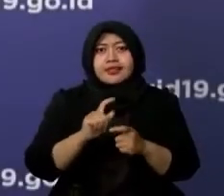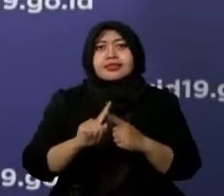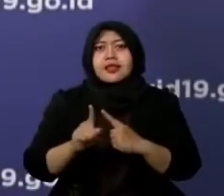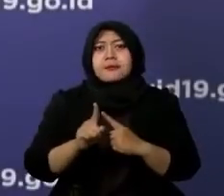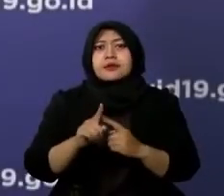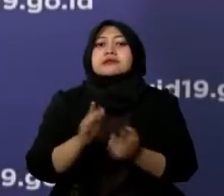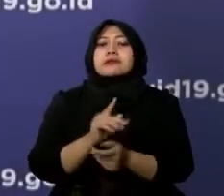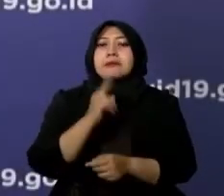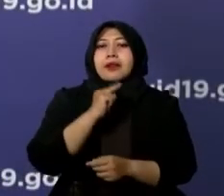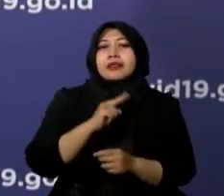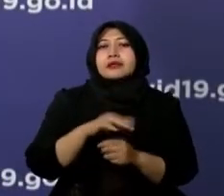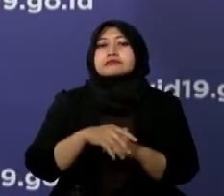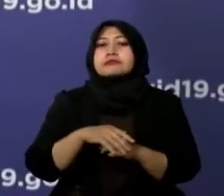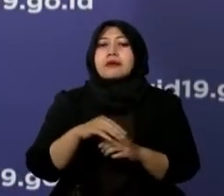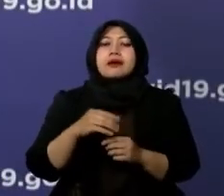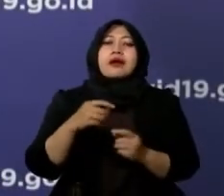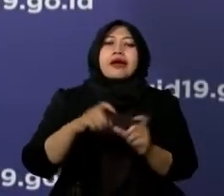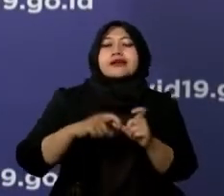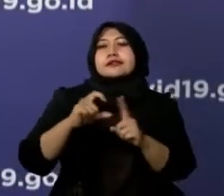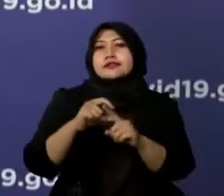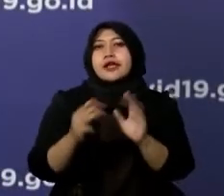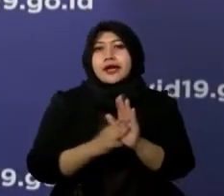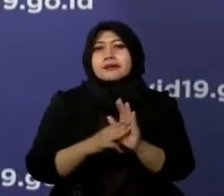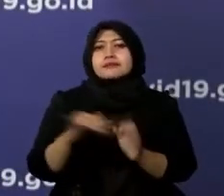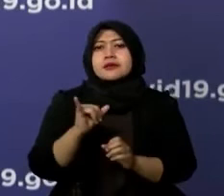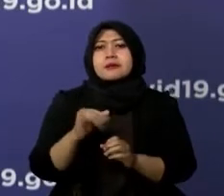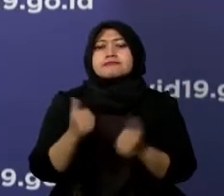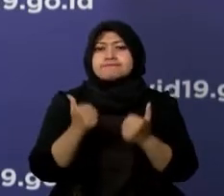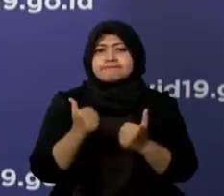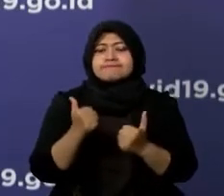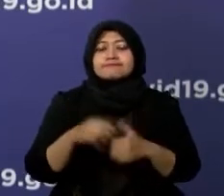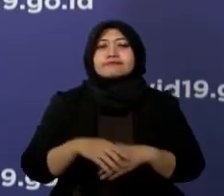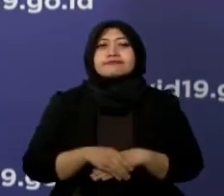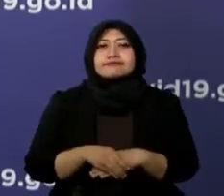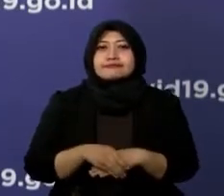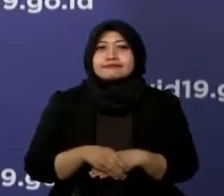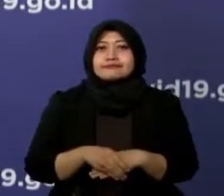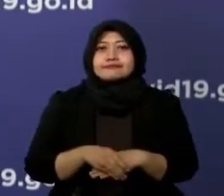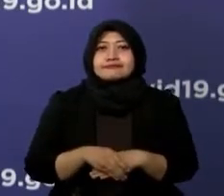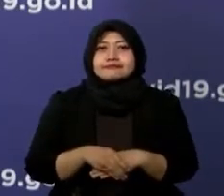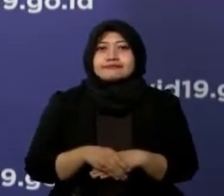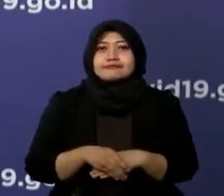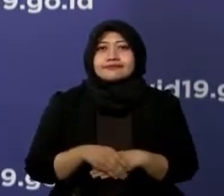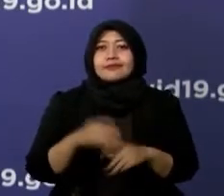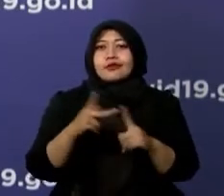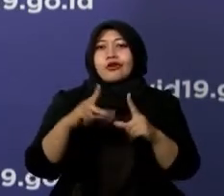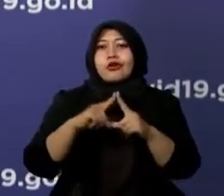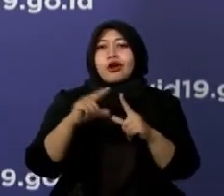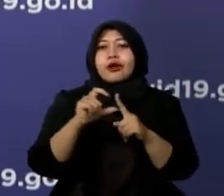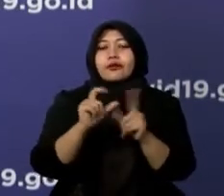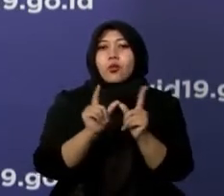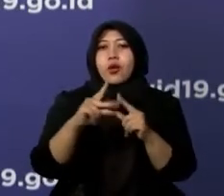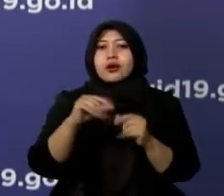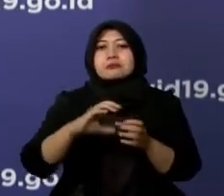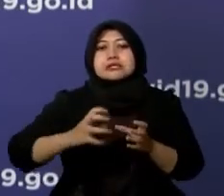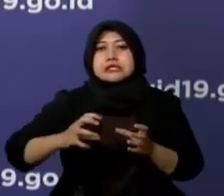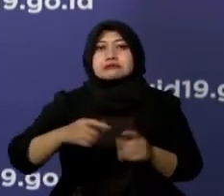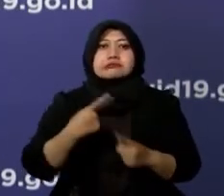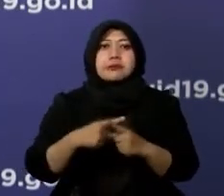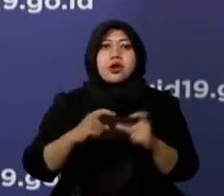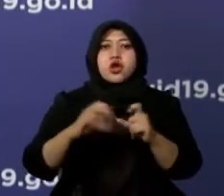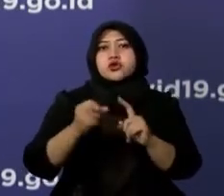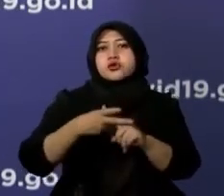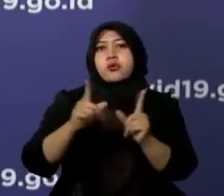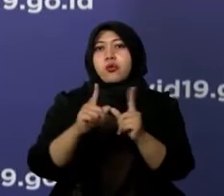memastikan piranti lunak dan sumber daya manusianya sama siapnya. Jadi, hardware atau mesin ditambah